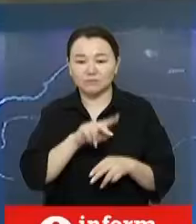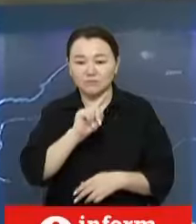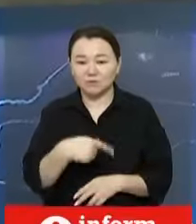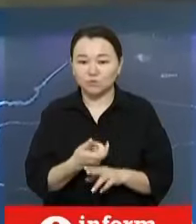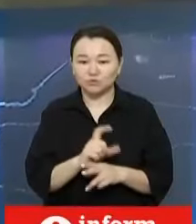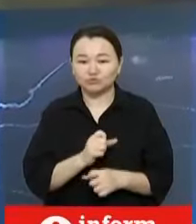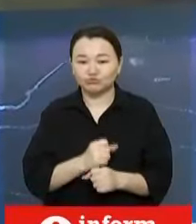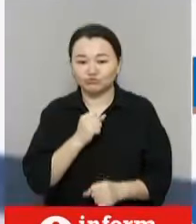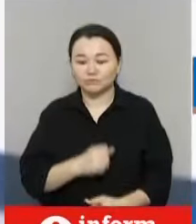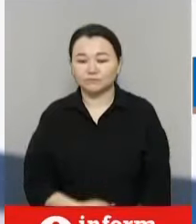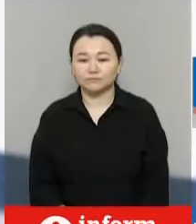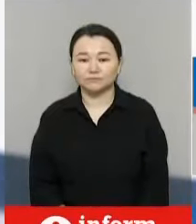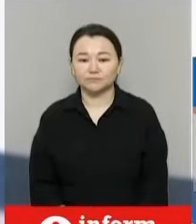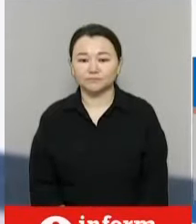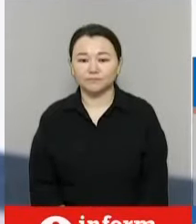очень